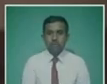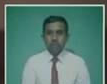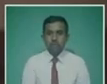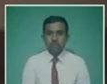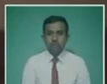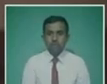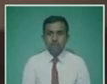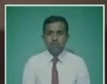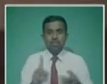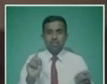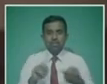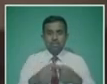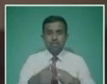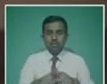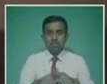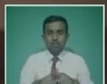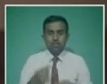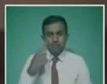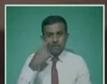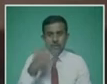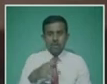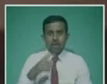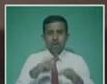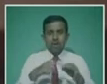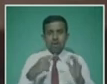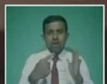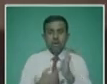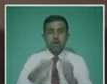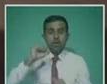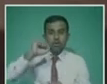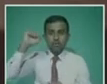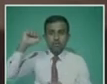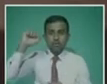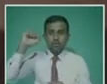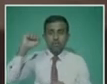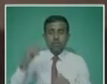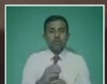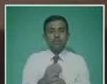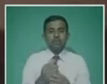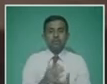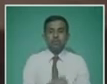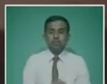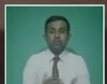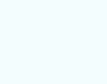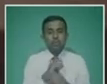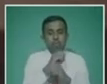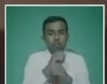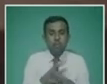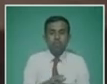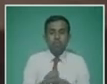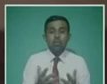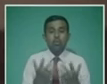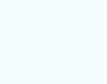ඇමතුමා ෆුට්බෝල් වර්ල්ඩ් කප් එක. ඒකදී මම දැක්කා කටාර් රාජ්‍යයේ කුමාරයා කොච්චර සංවේදීව කොච්චර සංවරව